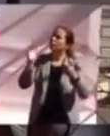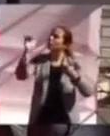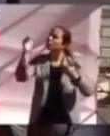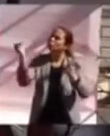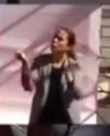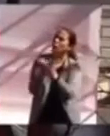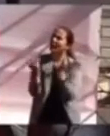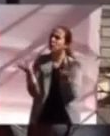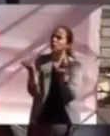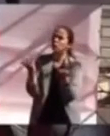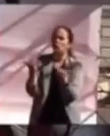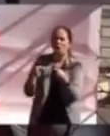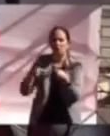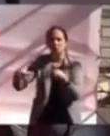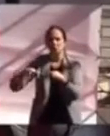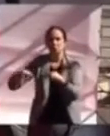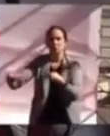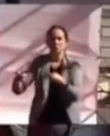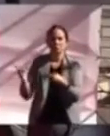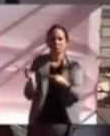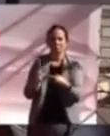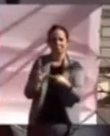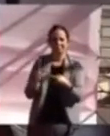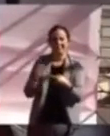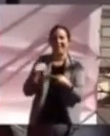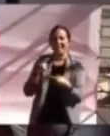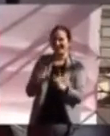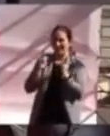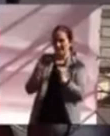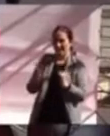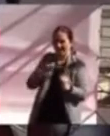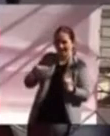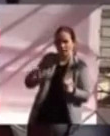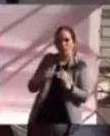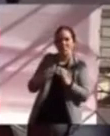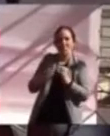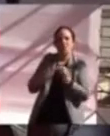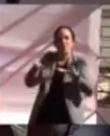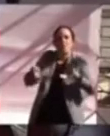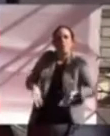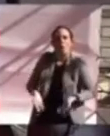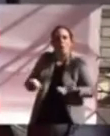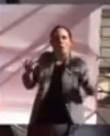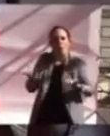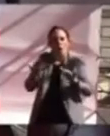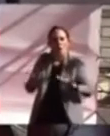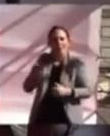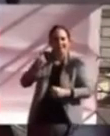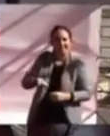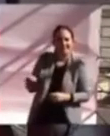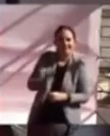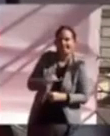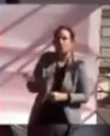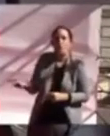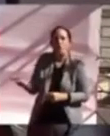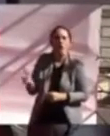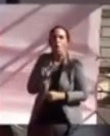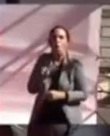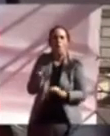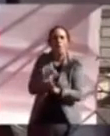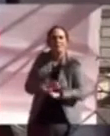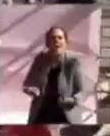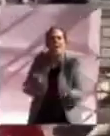perché quello che succederà tra qualche anno dipende da quello che concretamente oggi fai dalle scelte che fai e se se